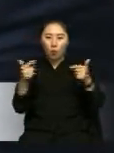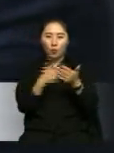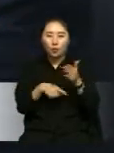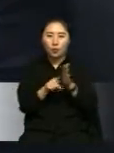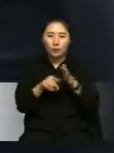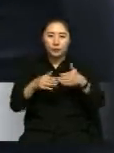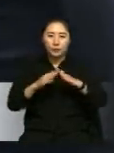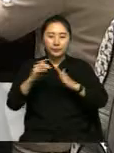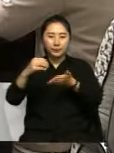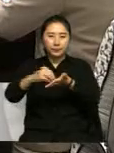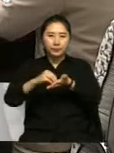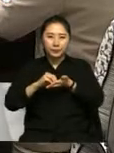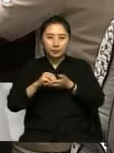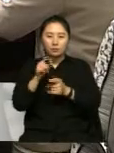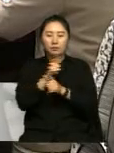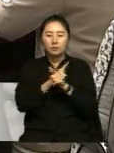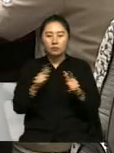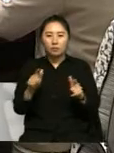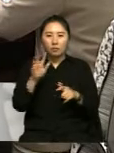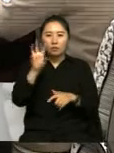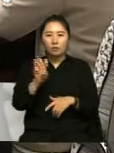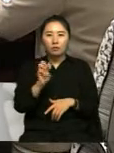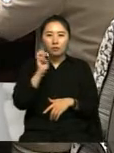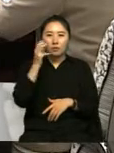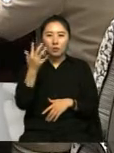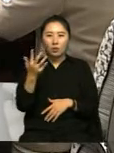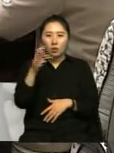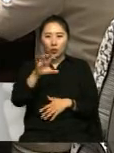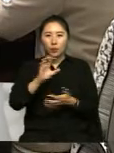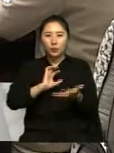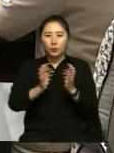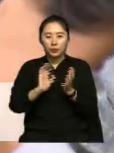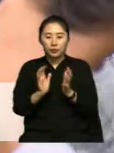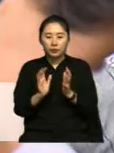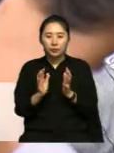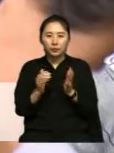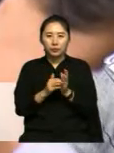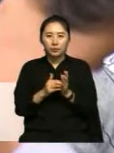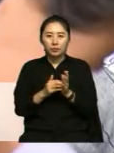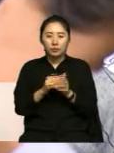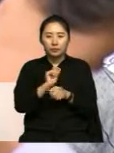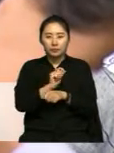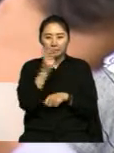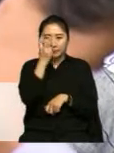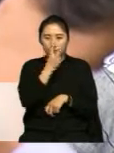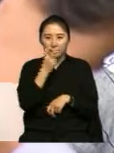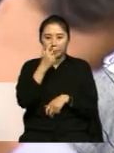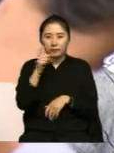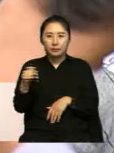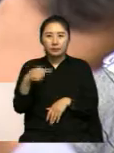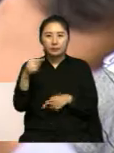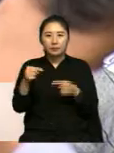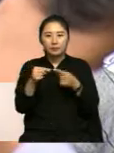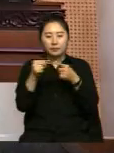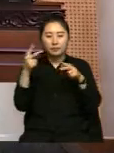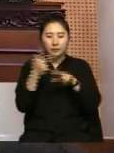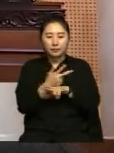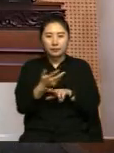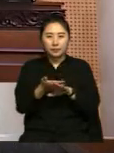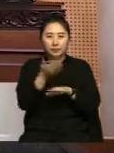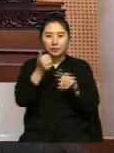위한 의견 제시의 건 등 총 38건이 논의될 예정입니다. 행정사무감사는 다음 달 첫째 주에